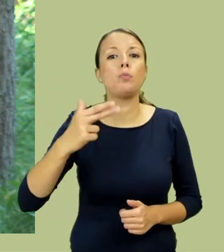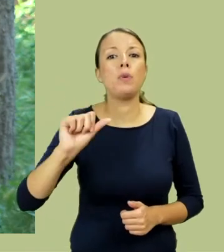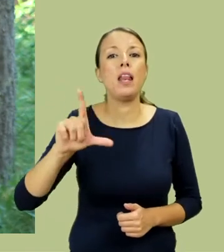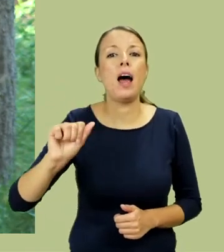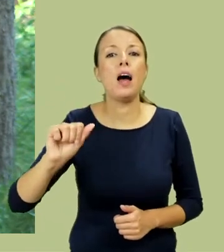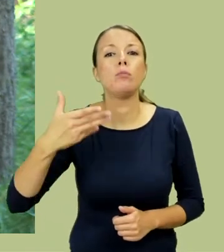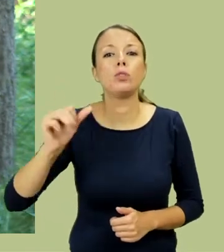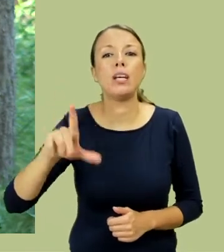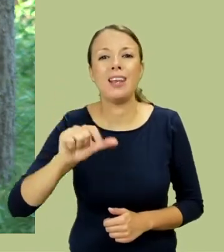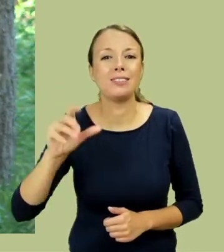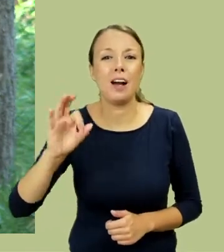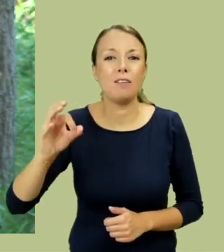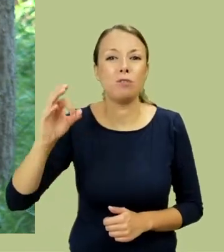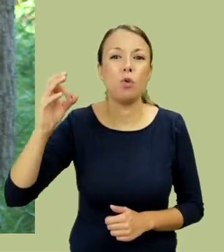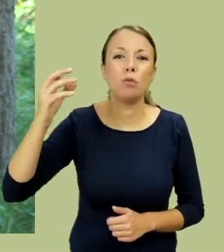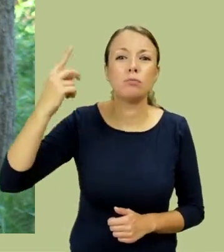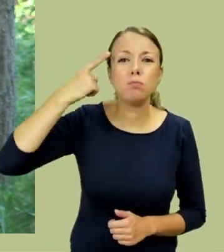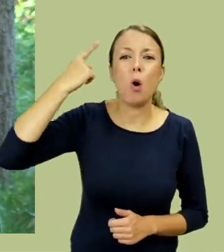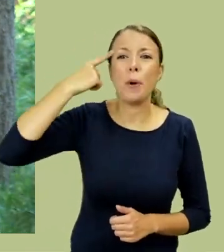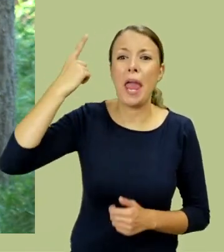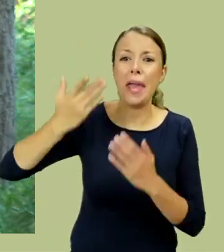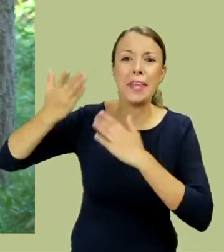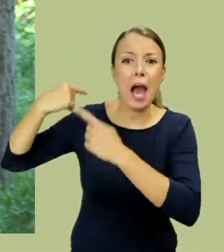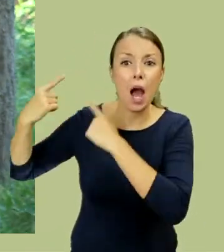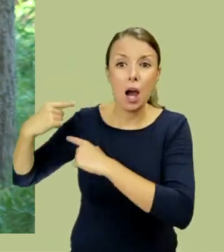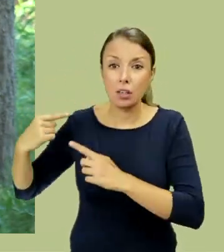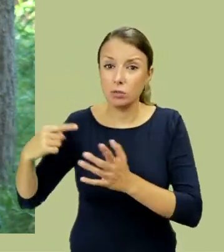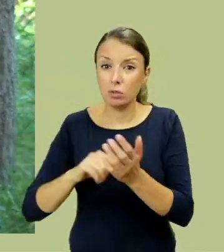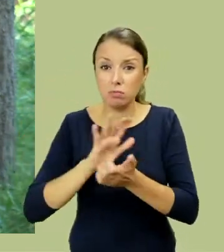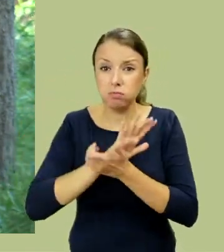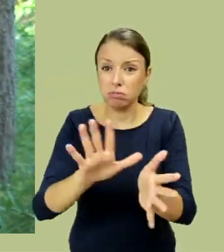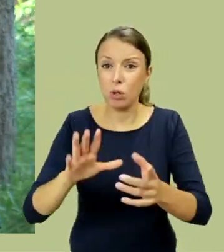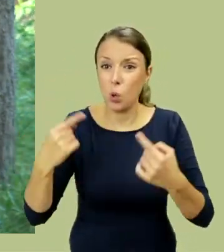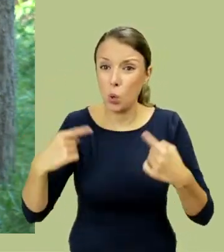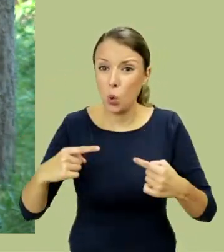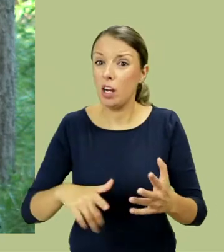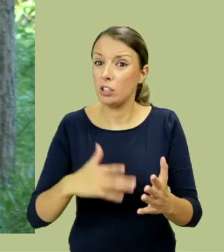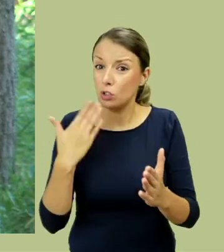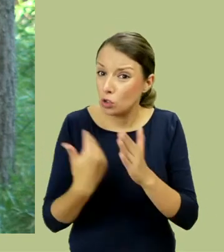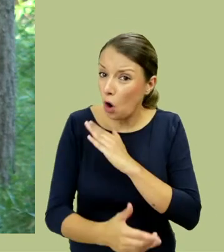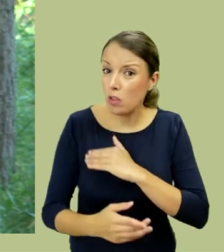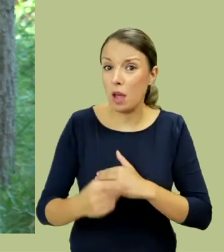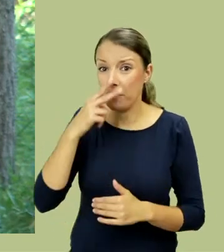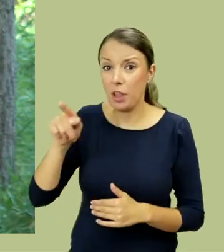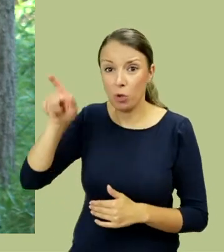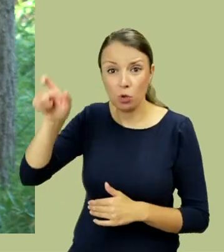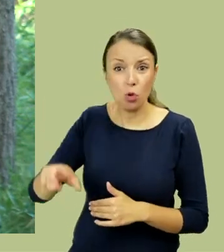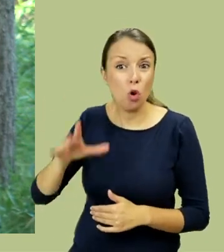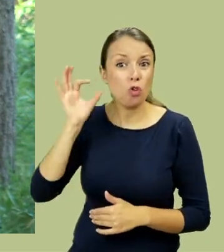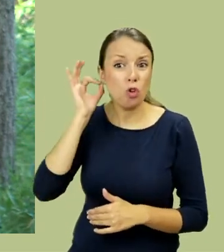zostały wydane, a uważam, że wielka szkoda, bo to następna taka kobieta, która pokazała,